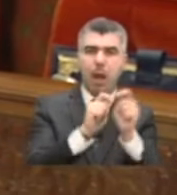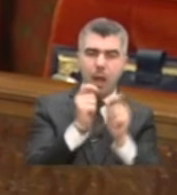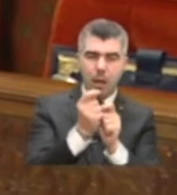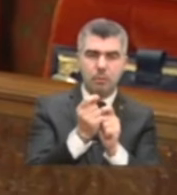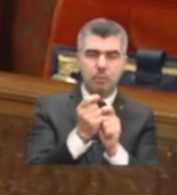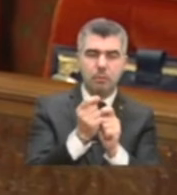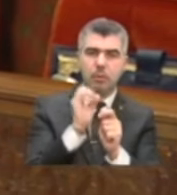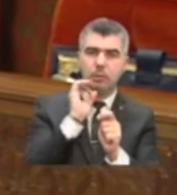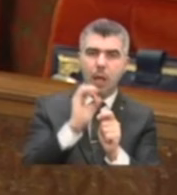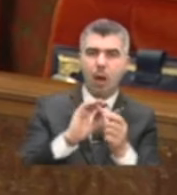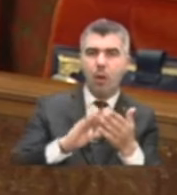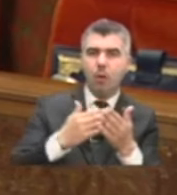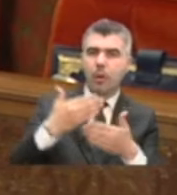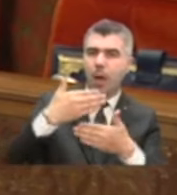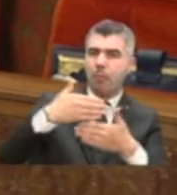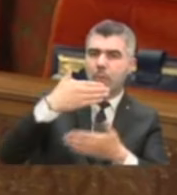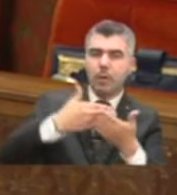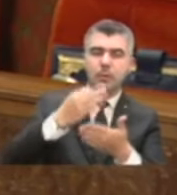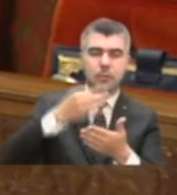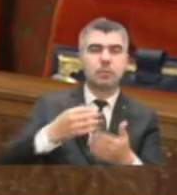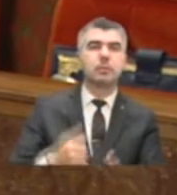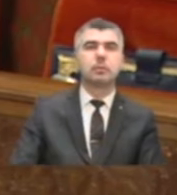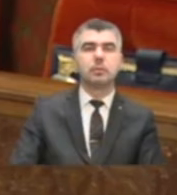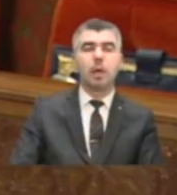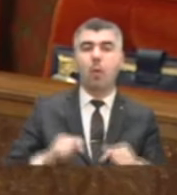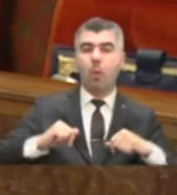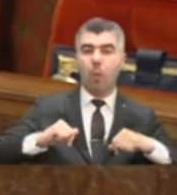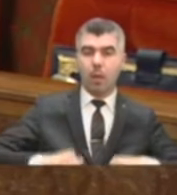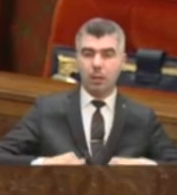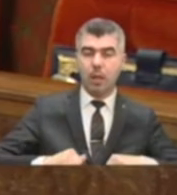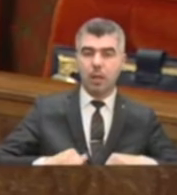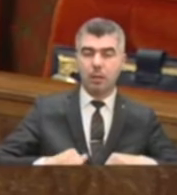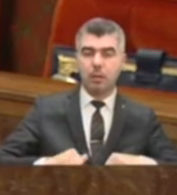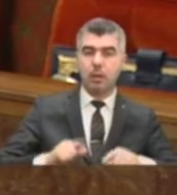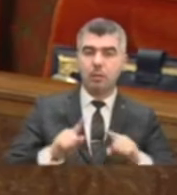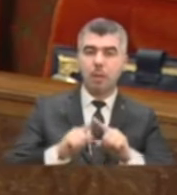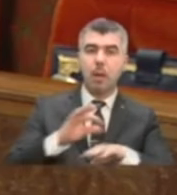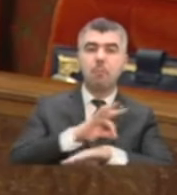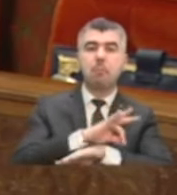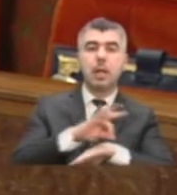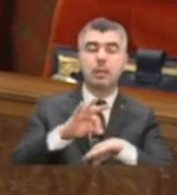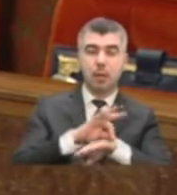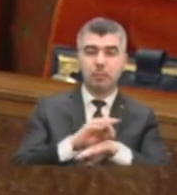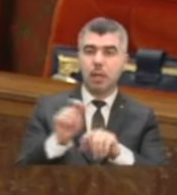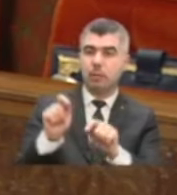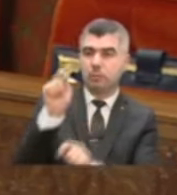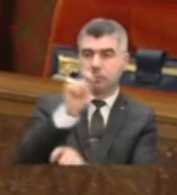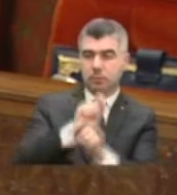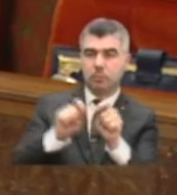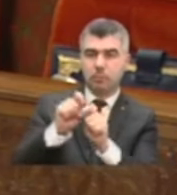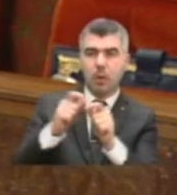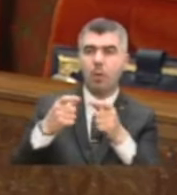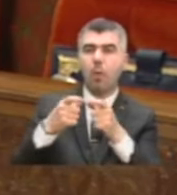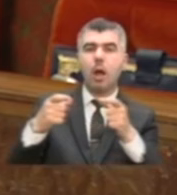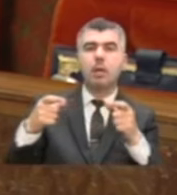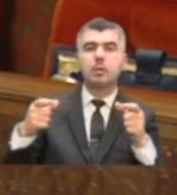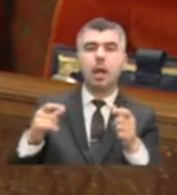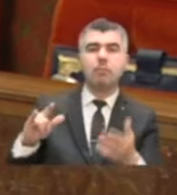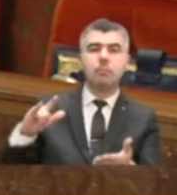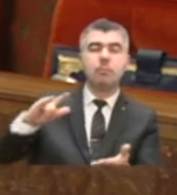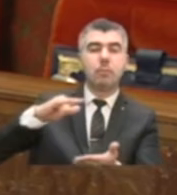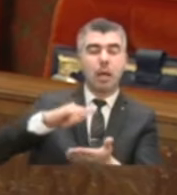الاستغلال، مرورا بعملية البناء. والوزارة تقوم مع المكتب بتأهيل وتوسعة المطارات